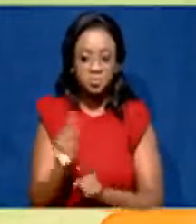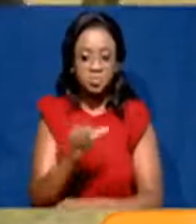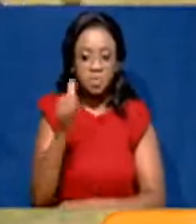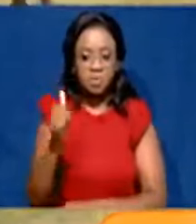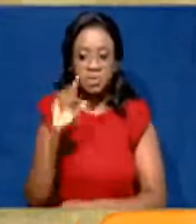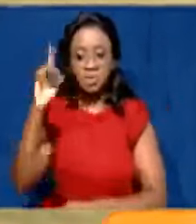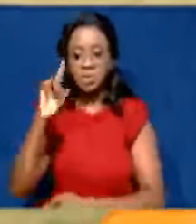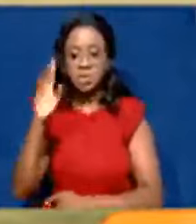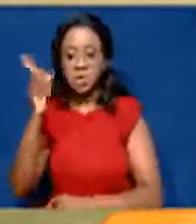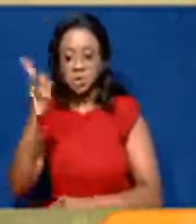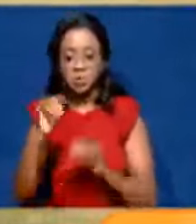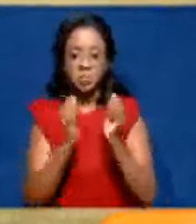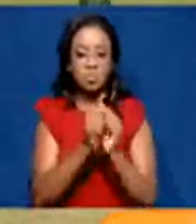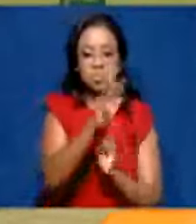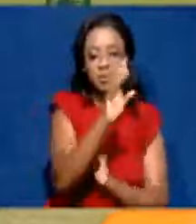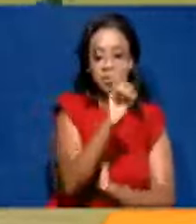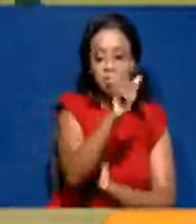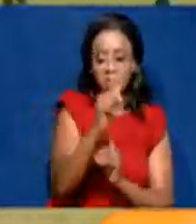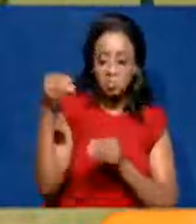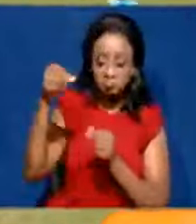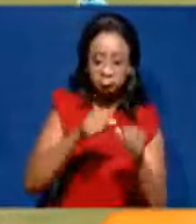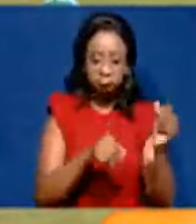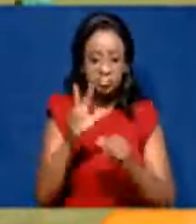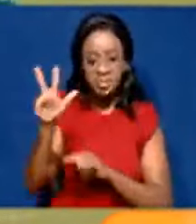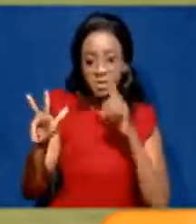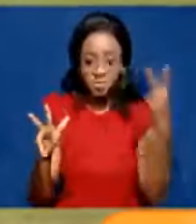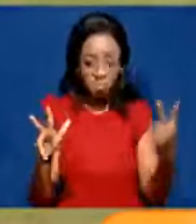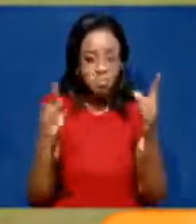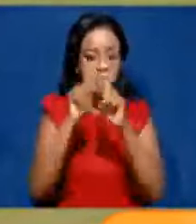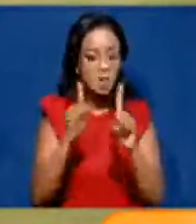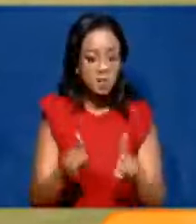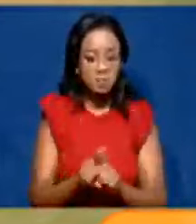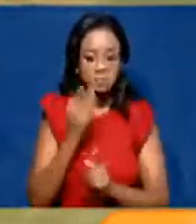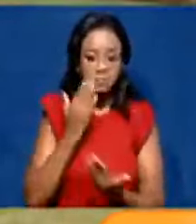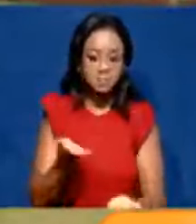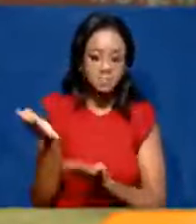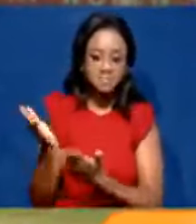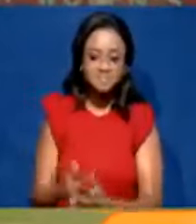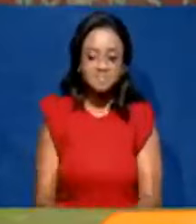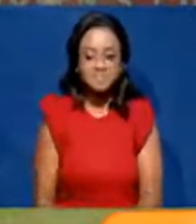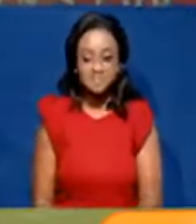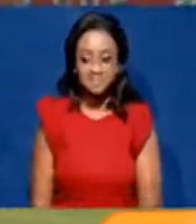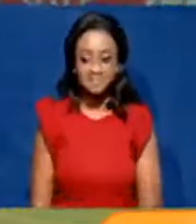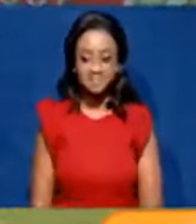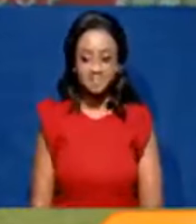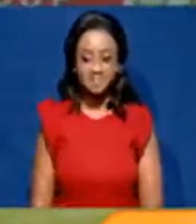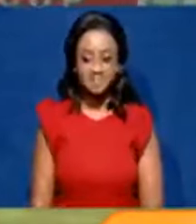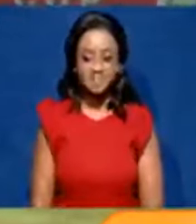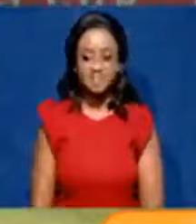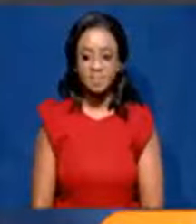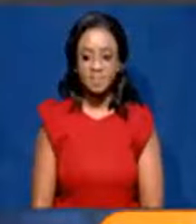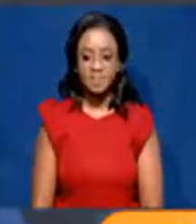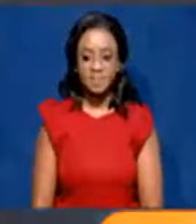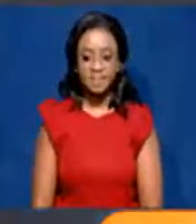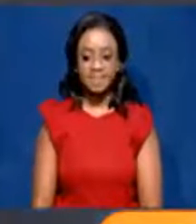Nairobi Starlets mabao 3-0. Na mechi nyingine 3 zimeratibiwa hapo kesho. Wanaingia tena yeye na mwamuzi peke